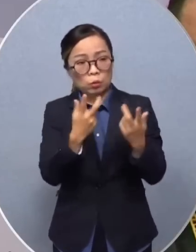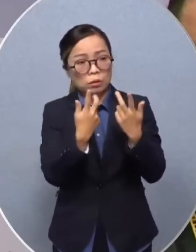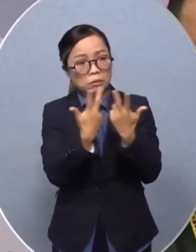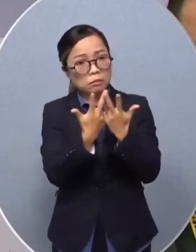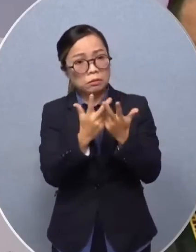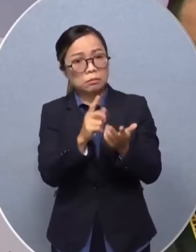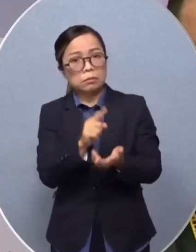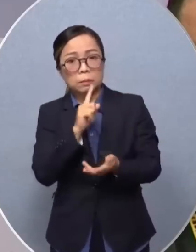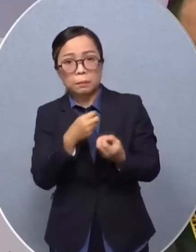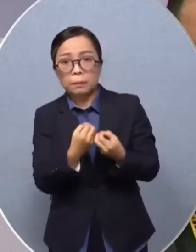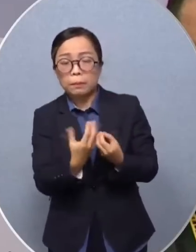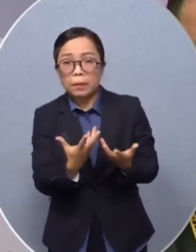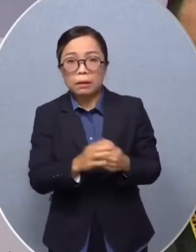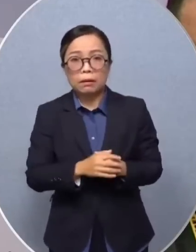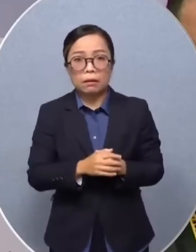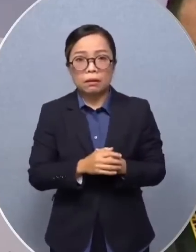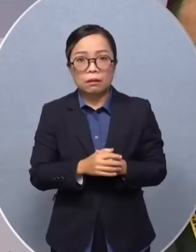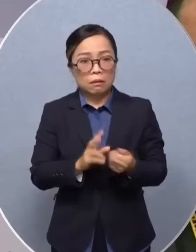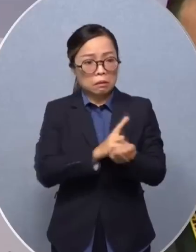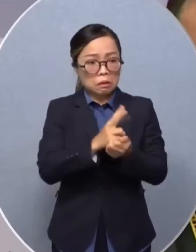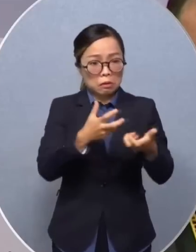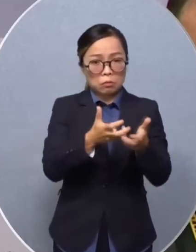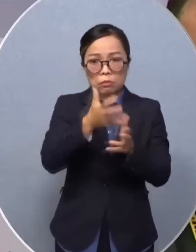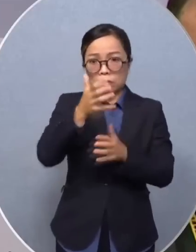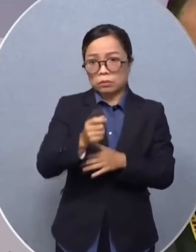手？对林部长来说，